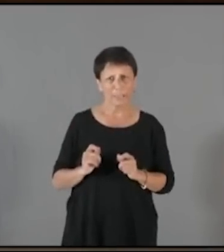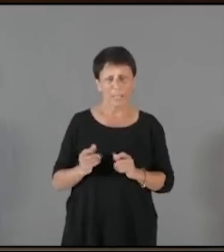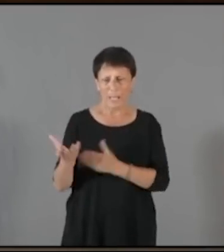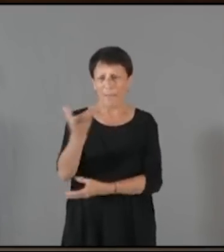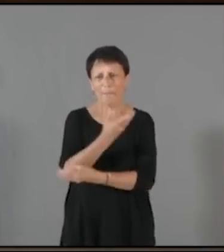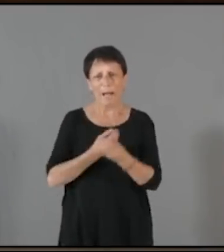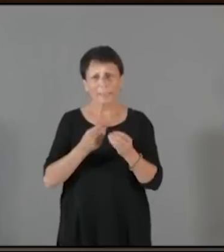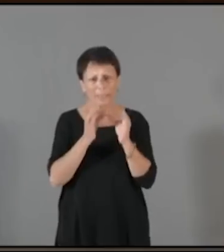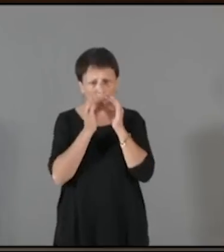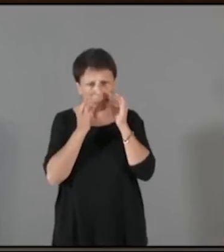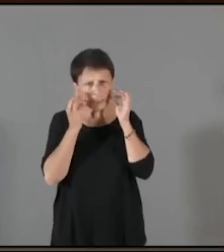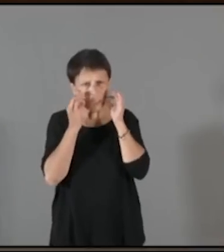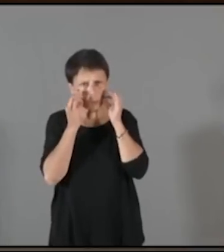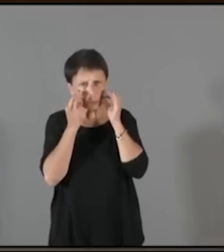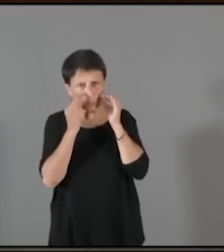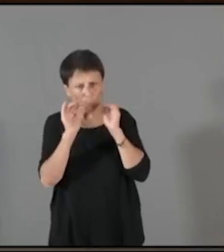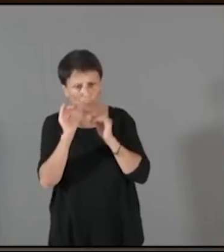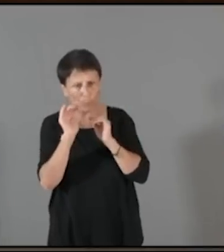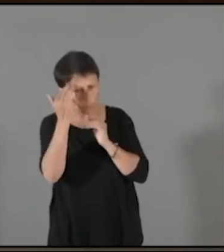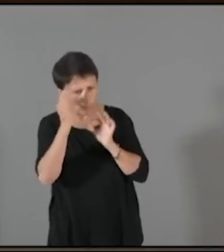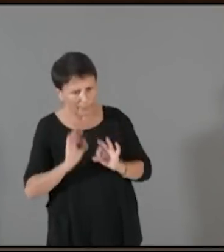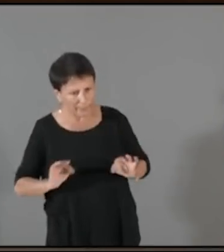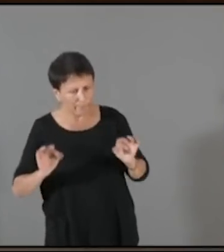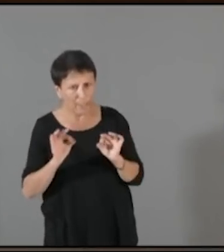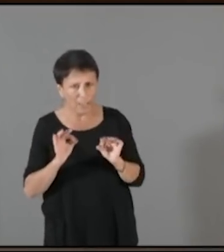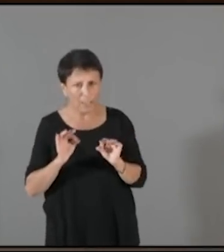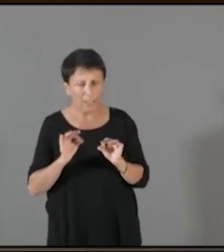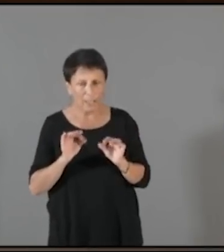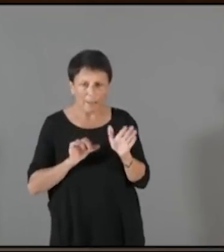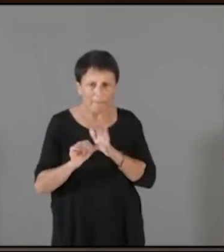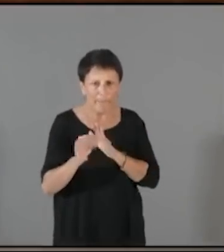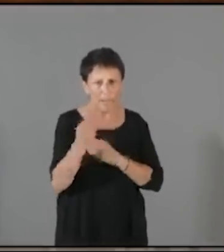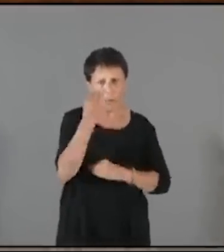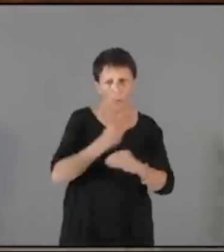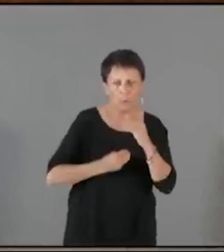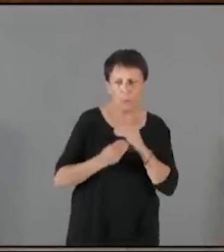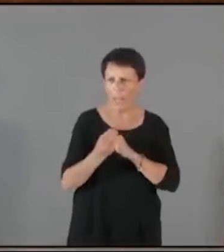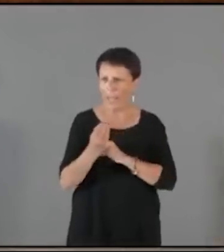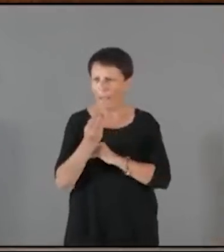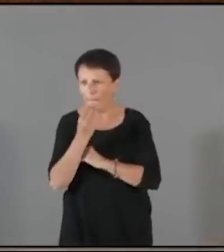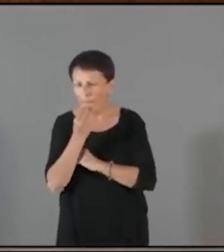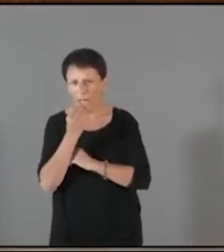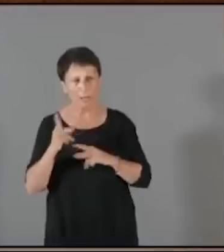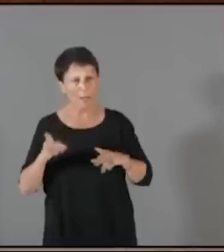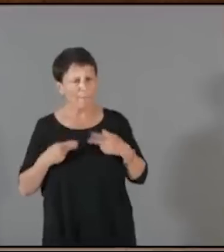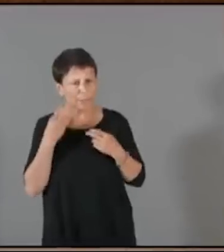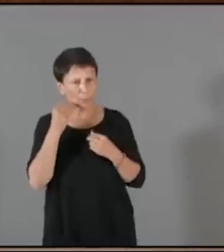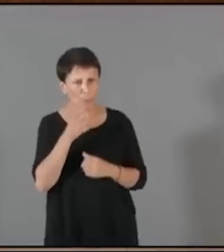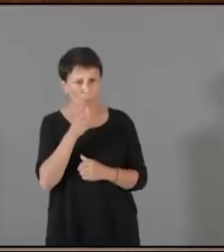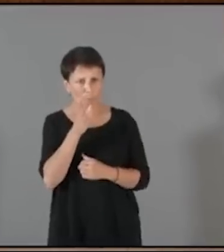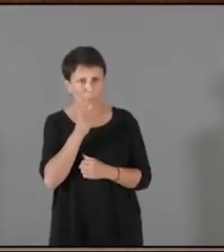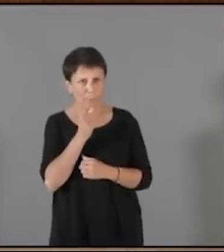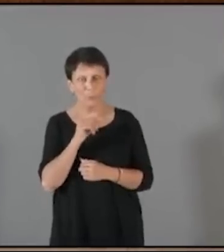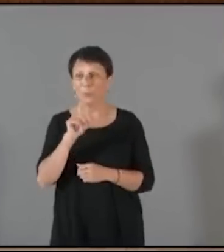chauffer, qui n'ont plus les moyens de se soigner, à des milliers de Marseillais qui ne mangent pas à leur faim. Votre adjointe, Madame